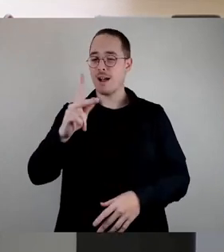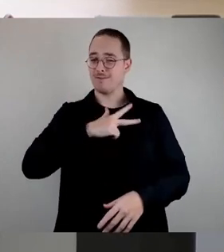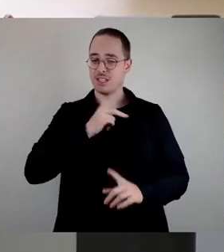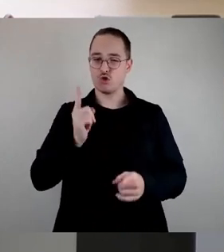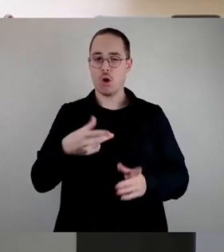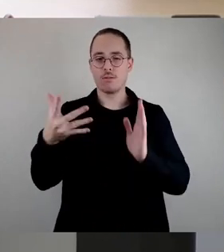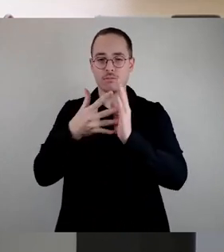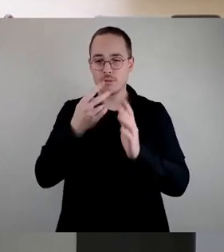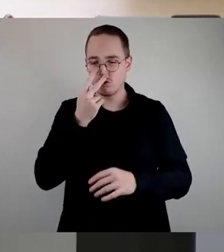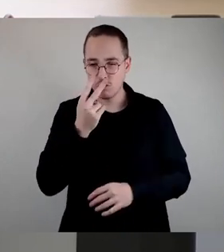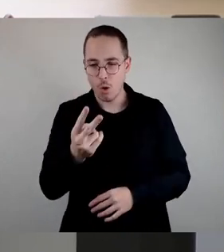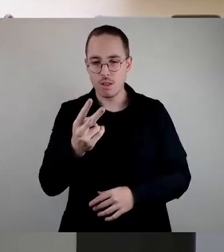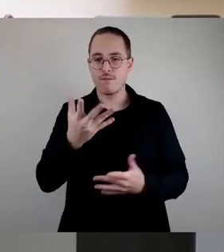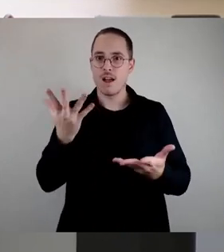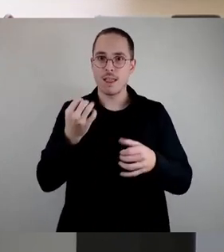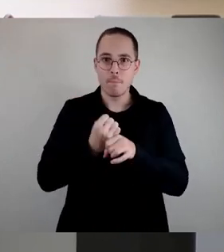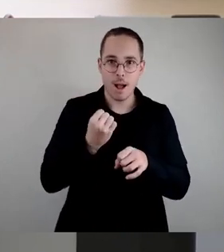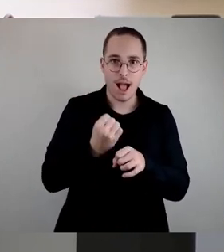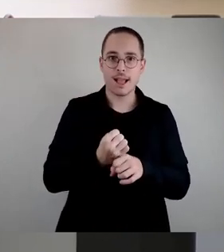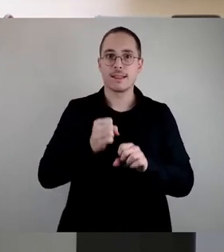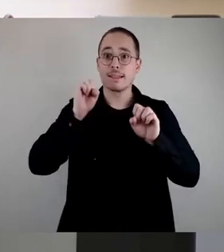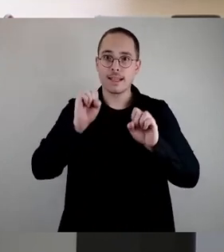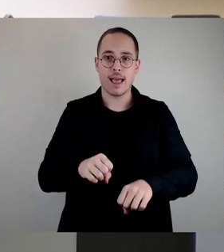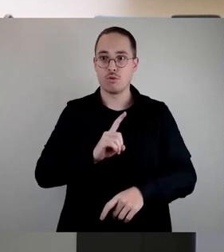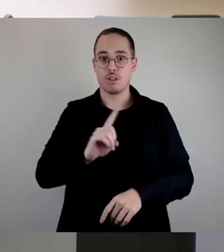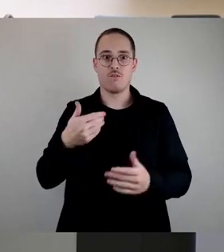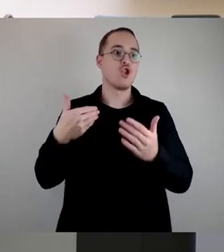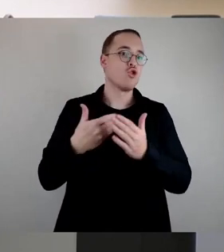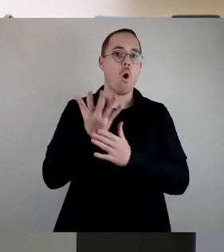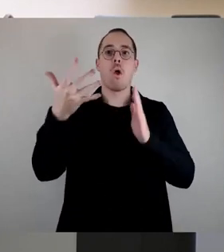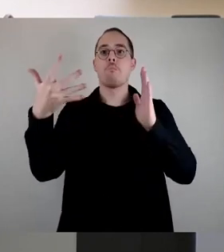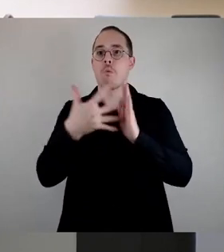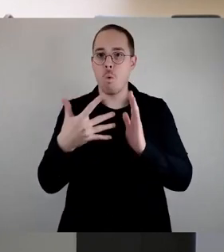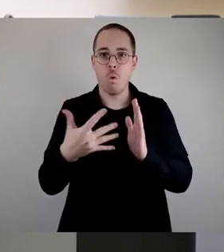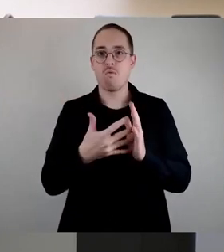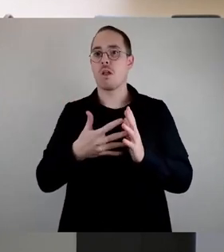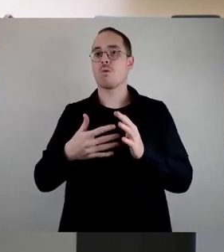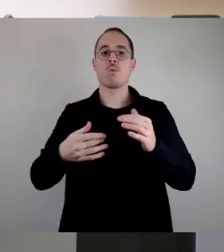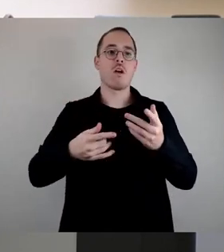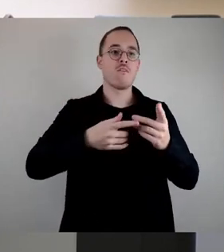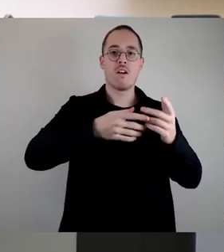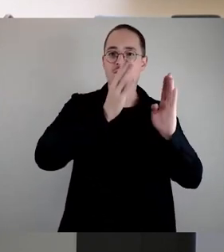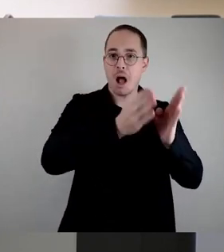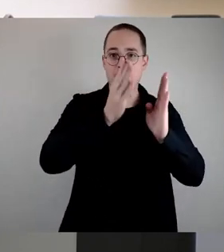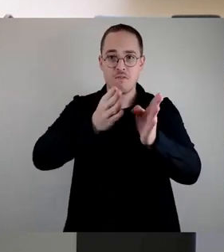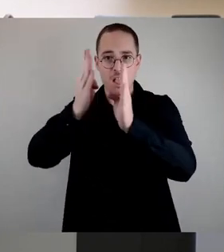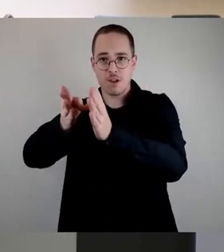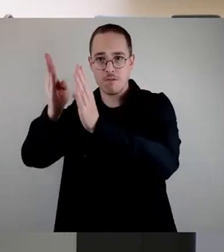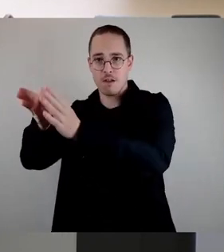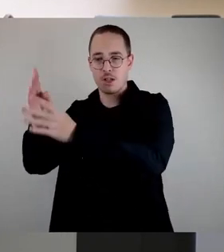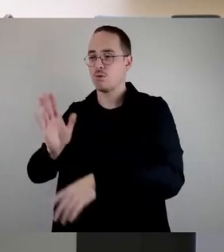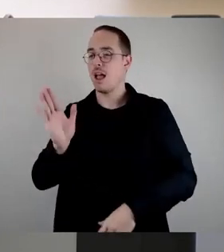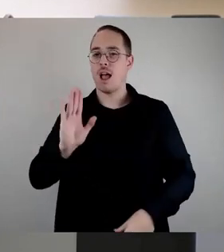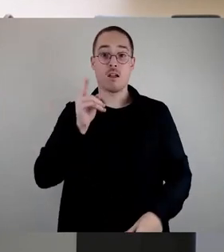neue Varianten oder Prüfungen oder sonst was, sondern die Verwaltung sagt, es ist machbar. Das heißt, weitere Untersuchungen sind da